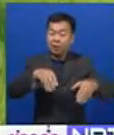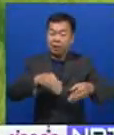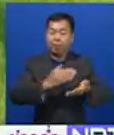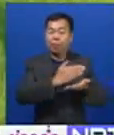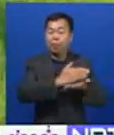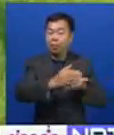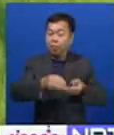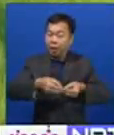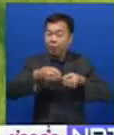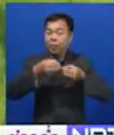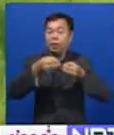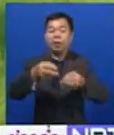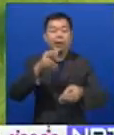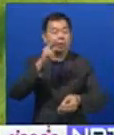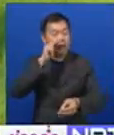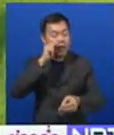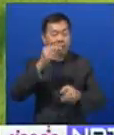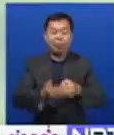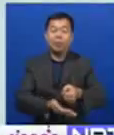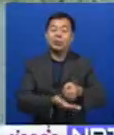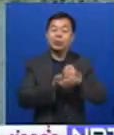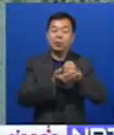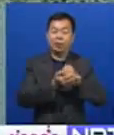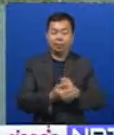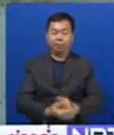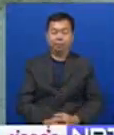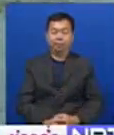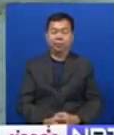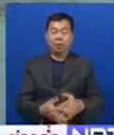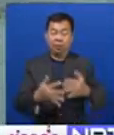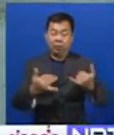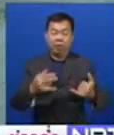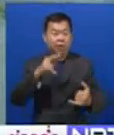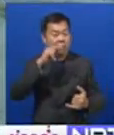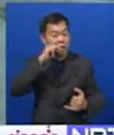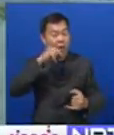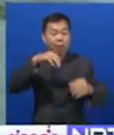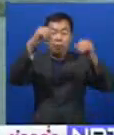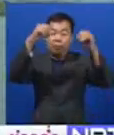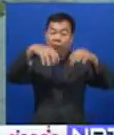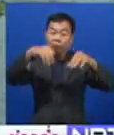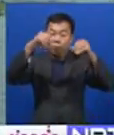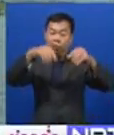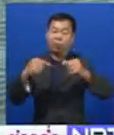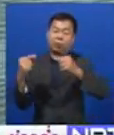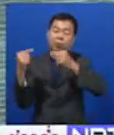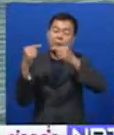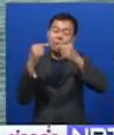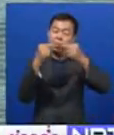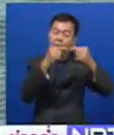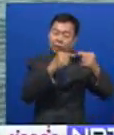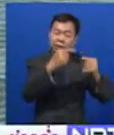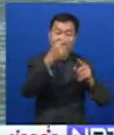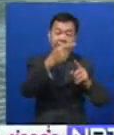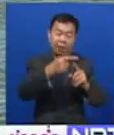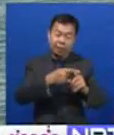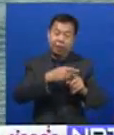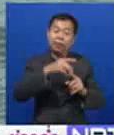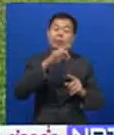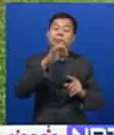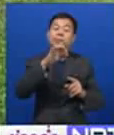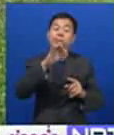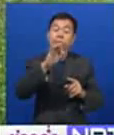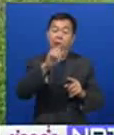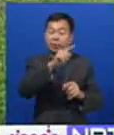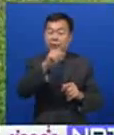างๆไม่ให้เกิดความเสียหายไปมากกว่านี้ทั้งนี้ปริมาณน้ำฝนที่ตกลงมาในช่วง3เดือนนี้ตั้งแต่เดือนสิงหาคมถึงเดือนตุลา